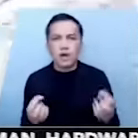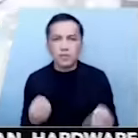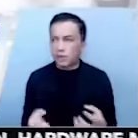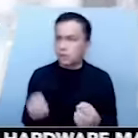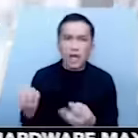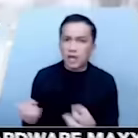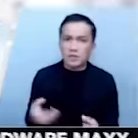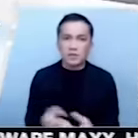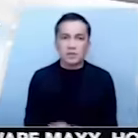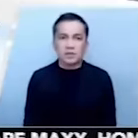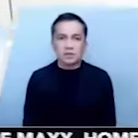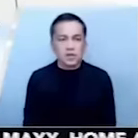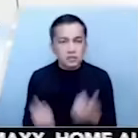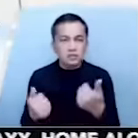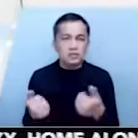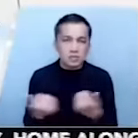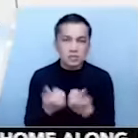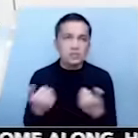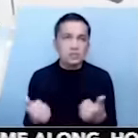aksidente.